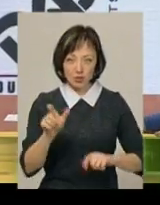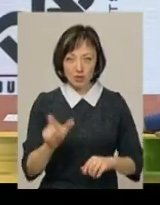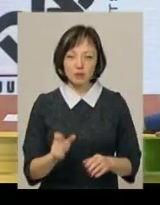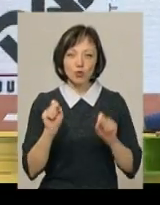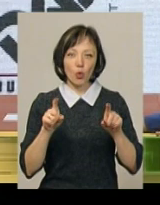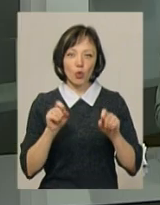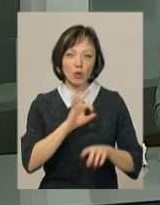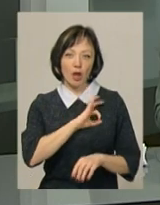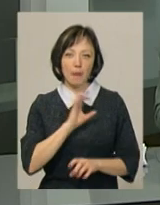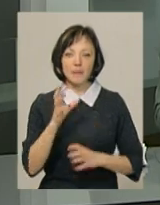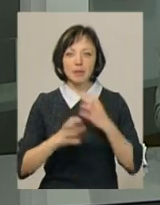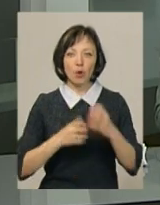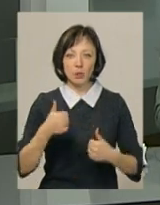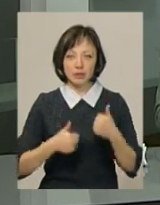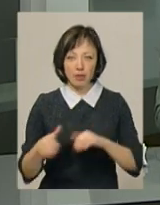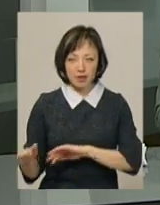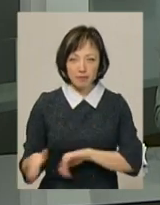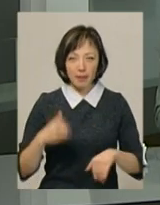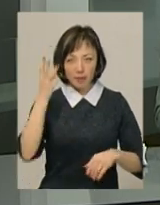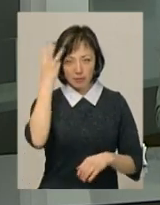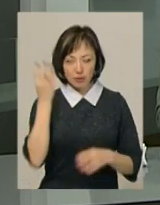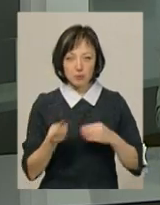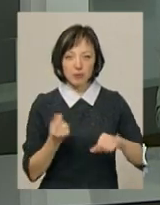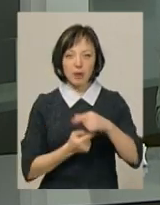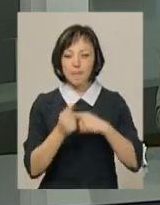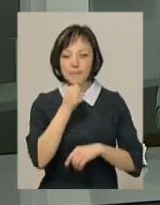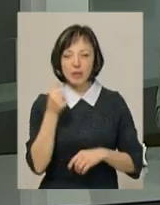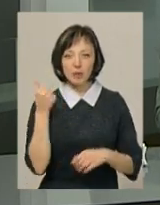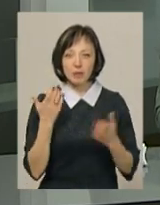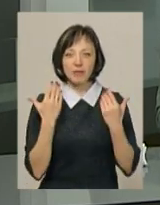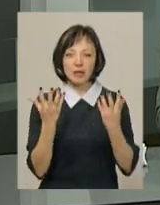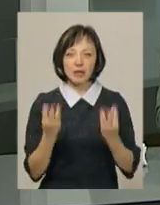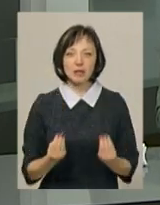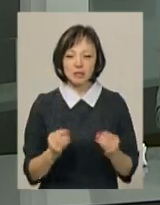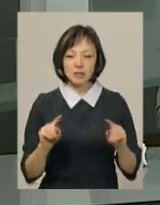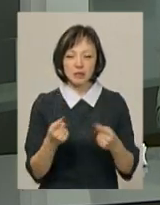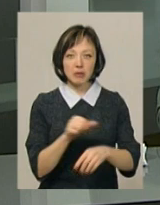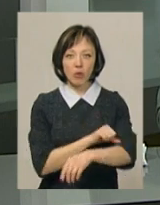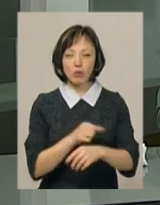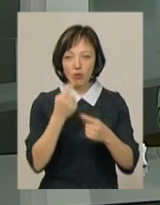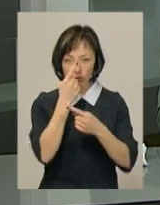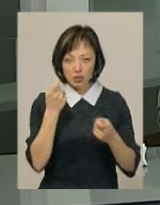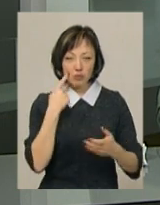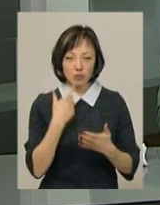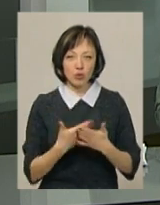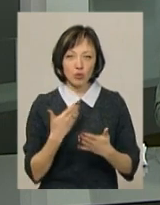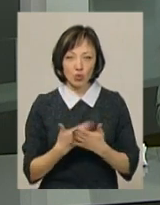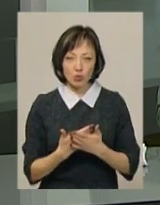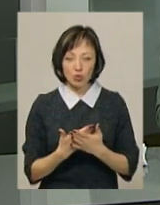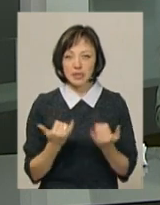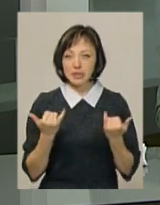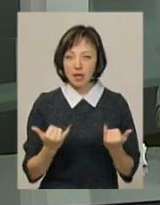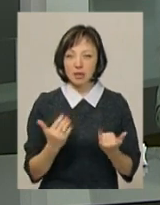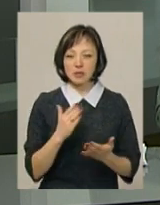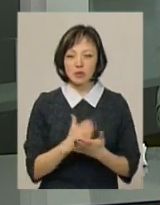змаганнях. Хмельницькому підприємцю, якого минулими вихідними затримали з наркотиками, оголосили про підозру. Наразі